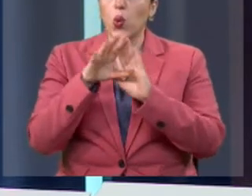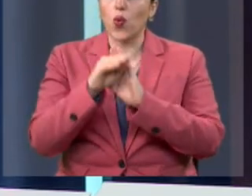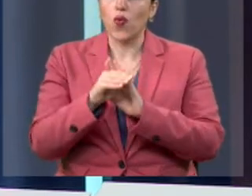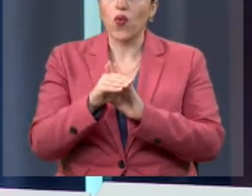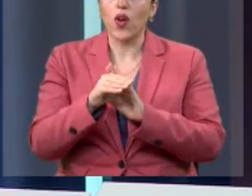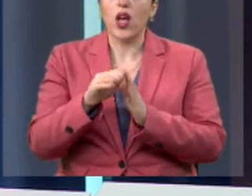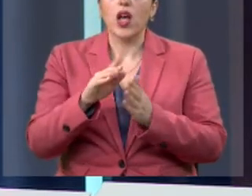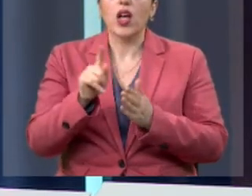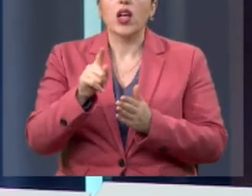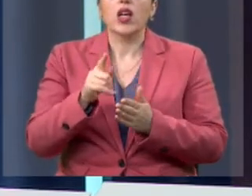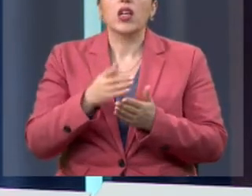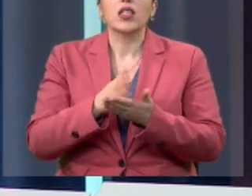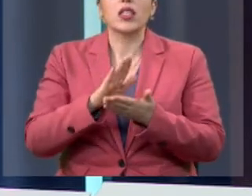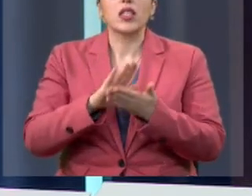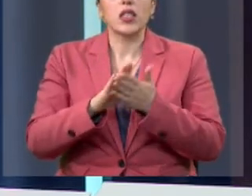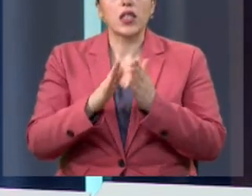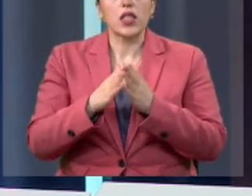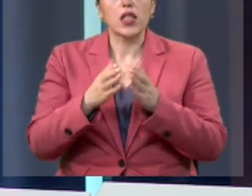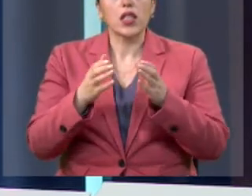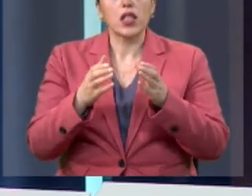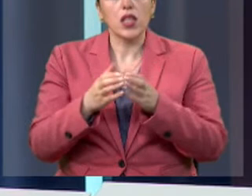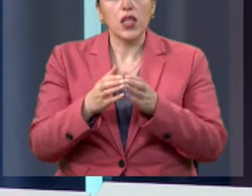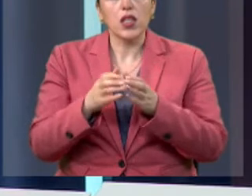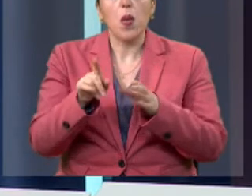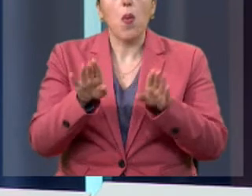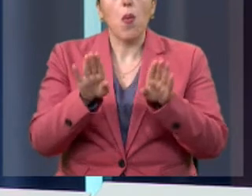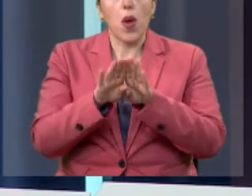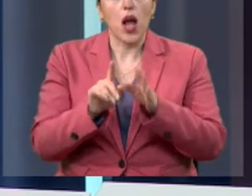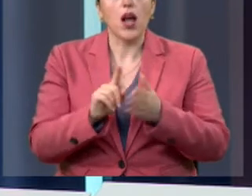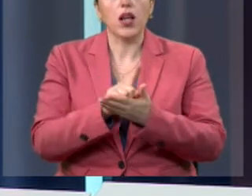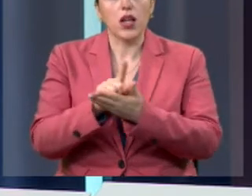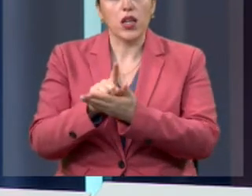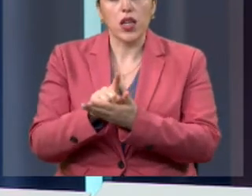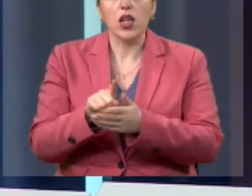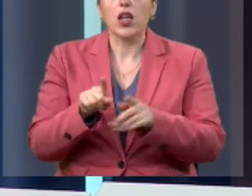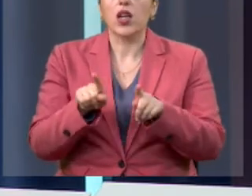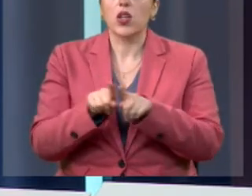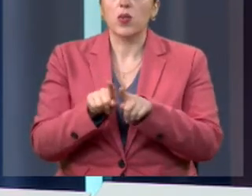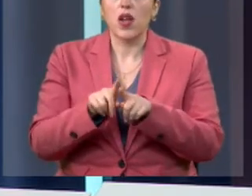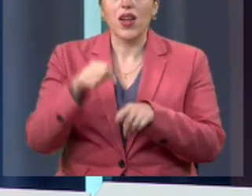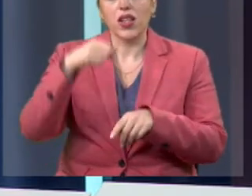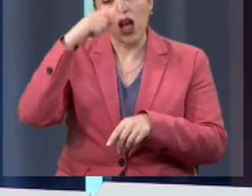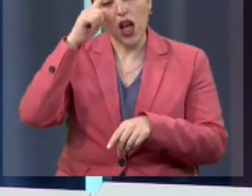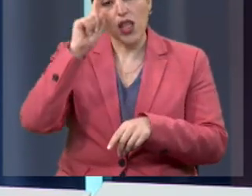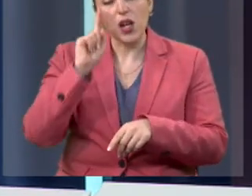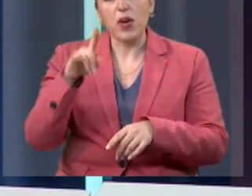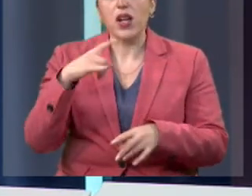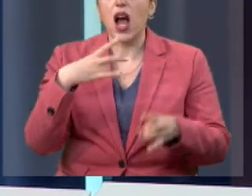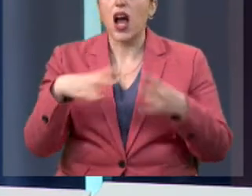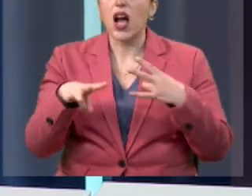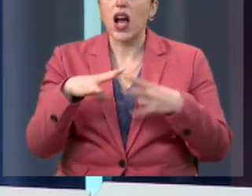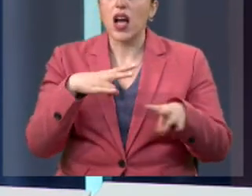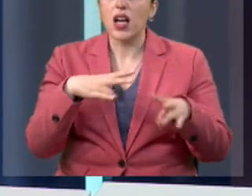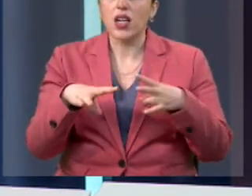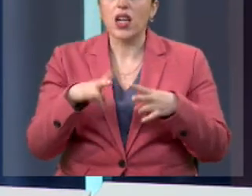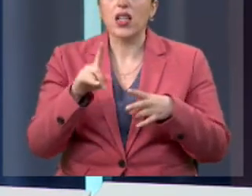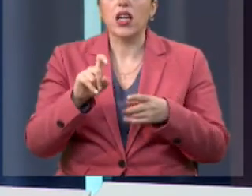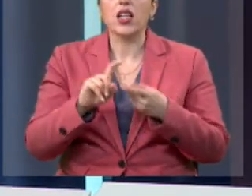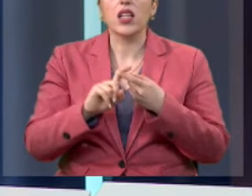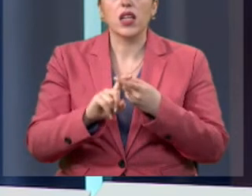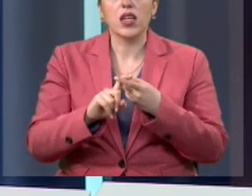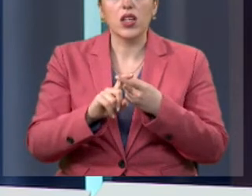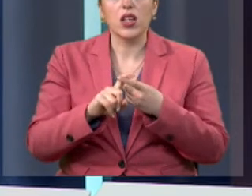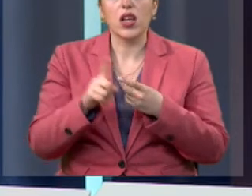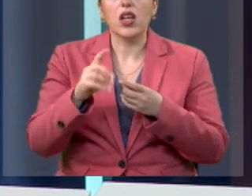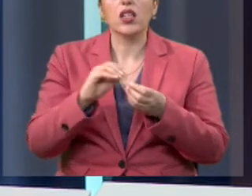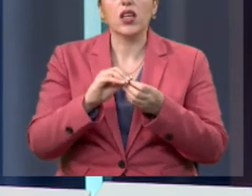Իշխանական խմբակցության ջանքերով ոչ միայն նիստը դռնփակ անցկացվեց, այլև չընդունվեց ադրբեջանական ագրեսիան և դրա հետևանքով